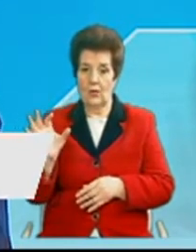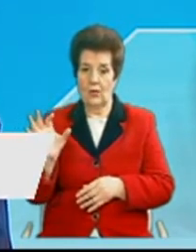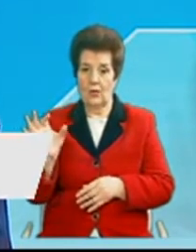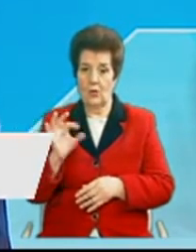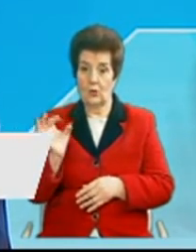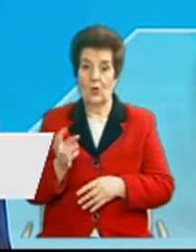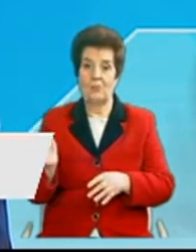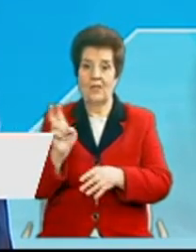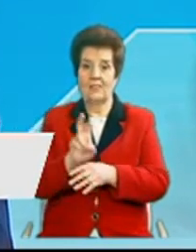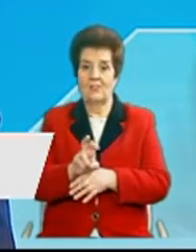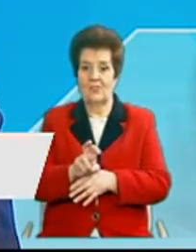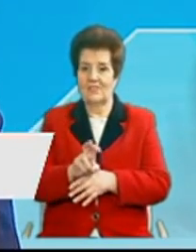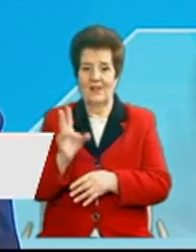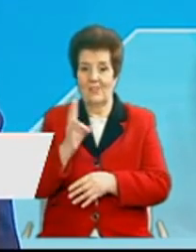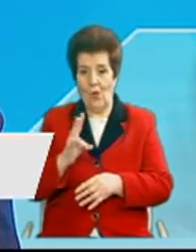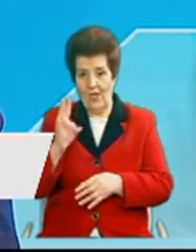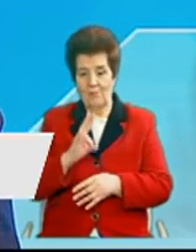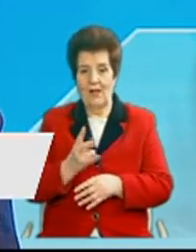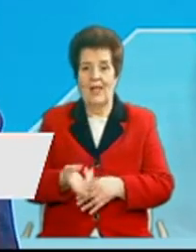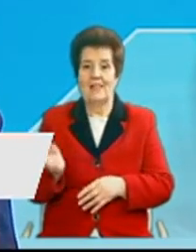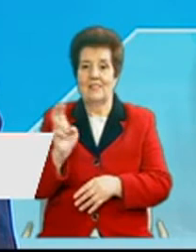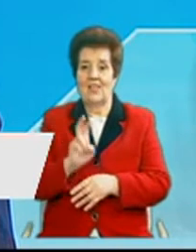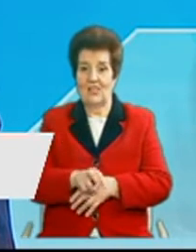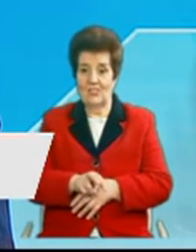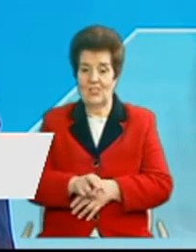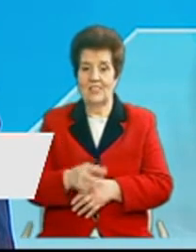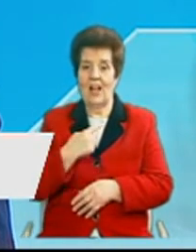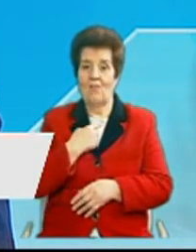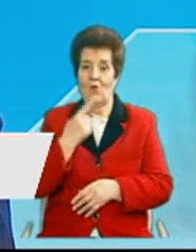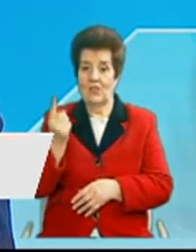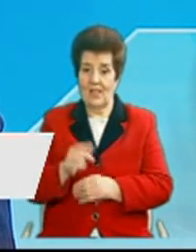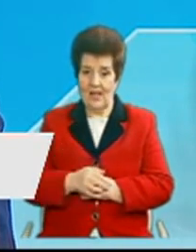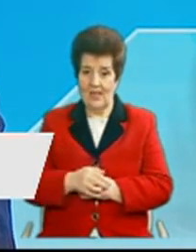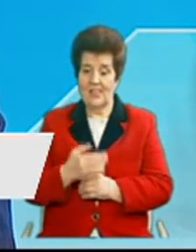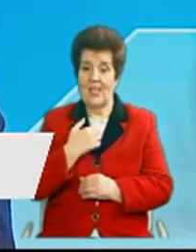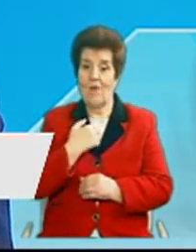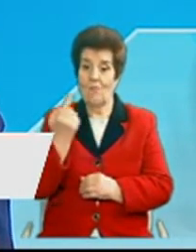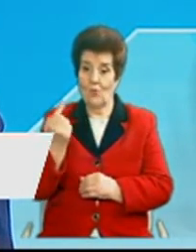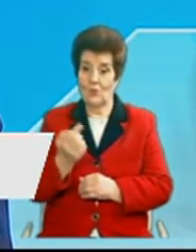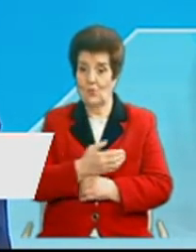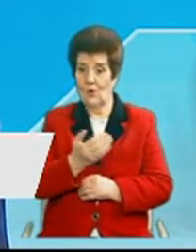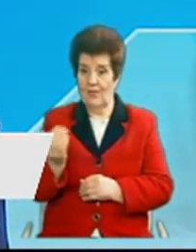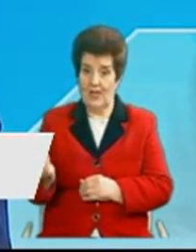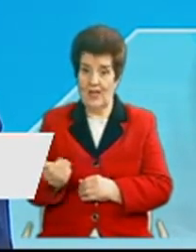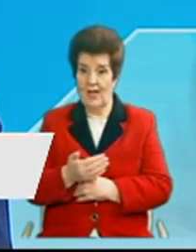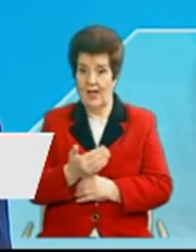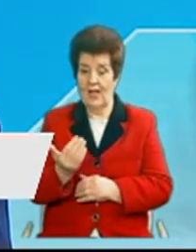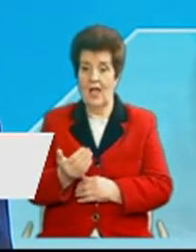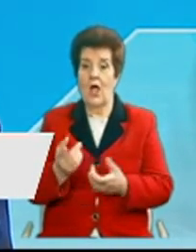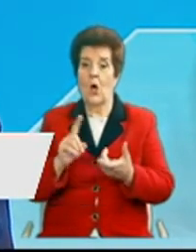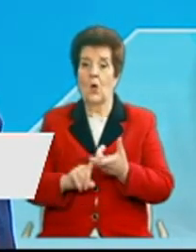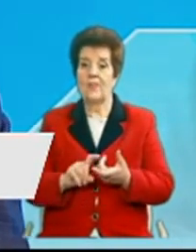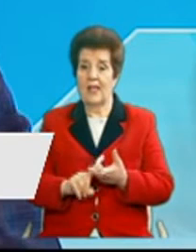ieșiți la votare. Să ieșiți cu toții la votare, deoarece de votul fiecăruia din dumneavoastră